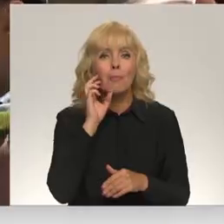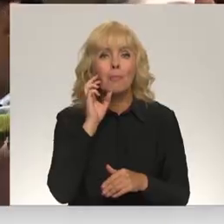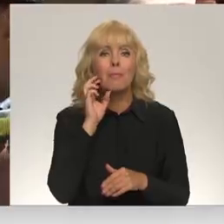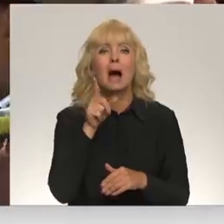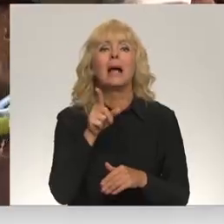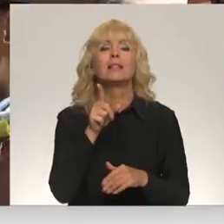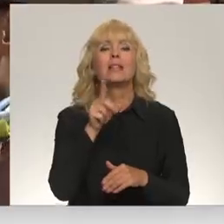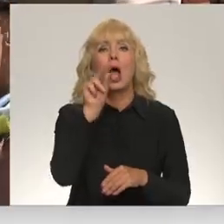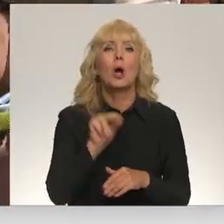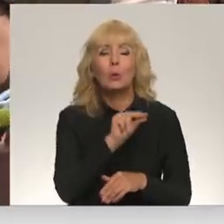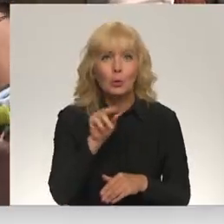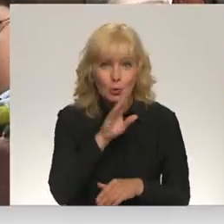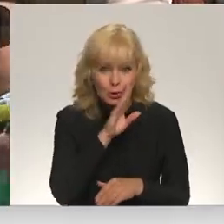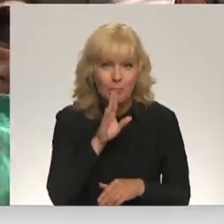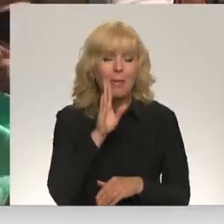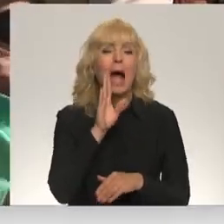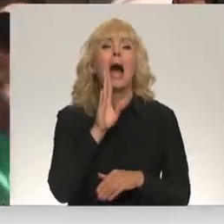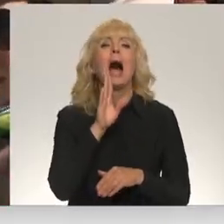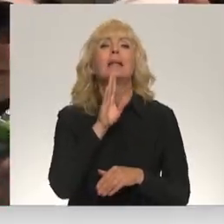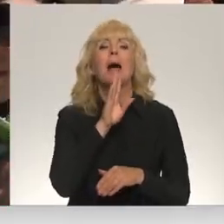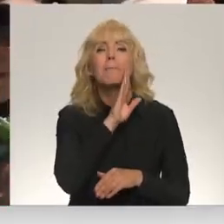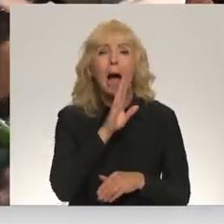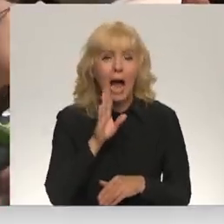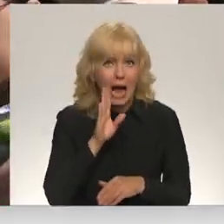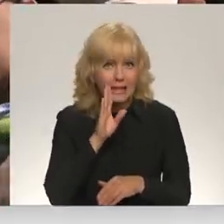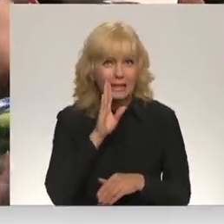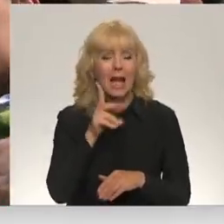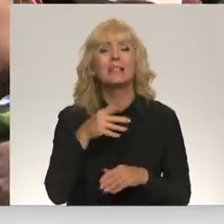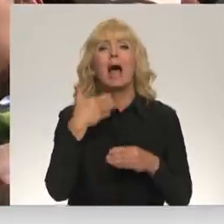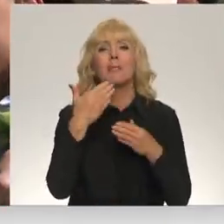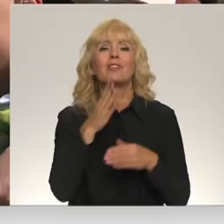vecomes, krustmātes, mamītes, apsveicam jūs